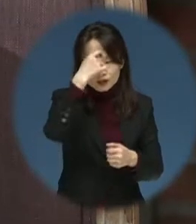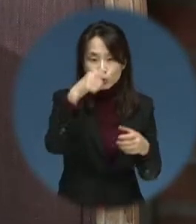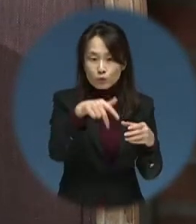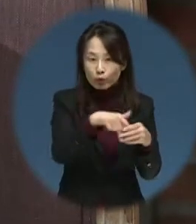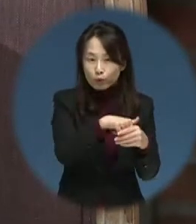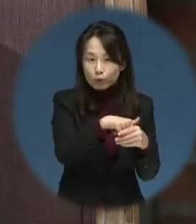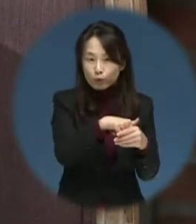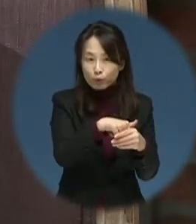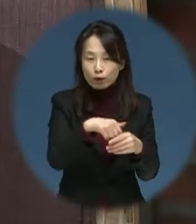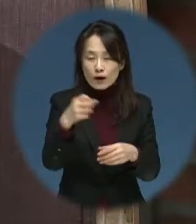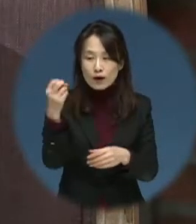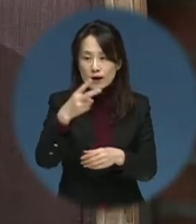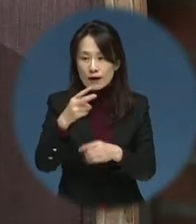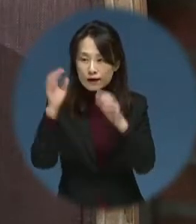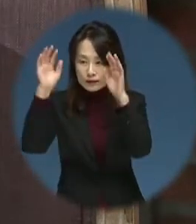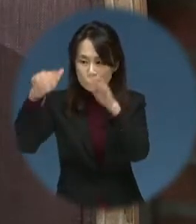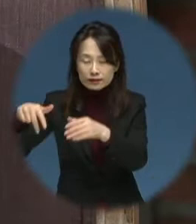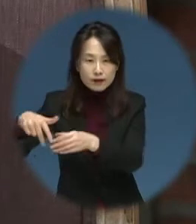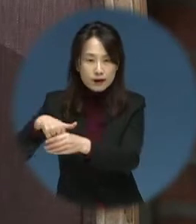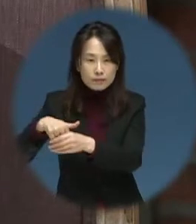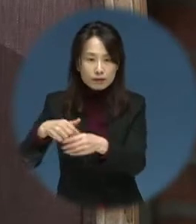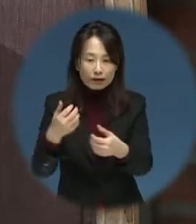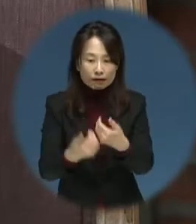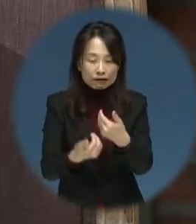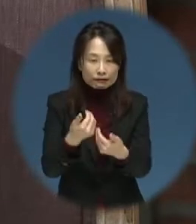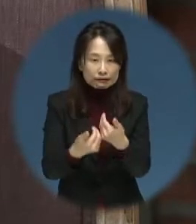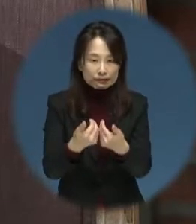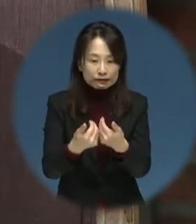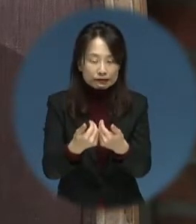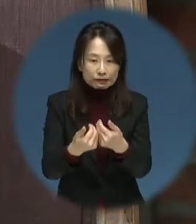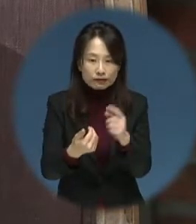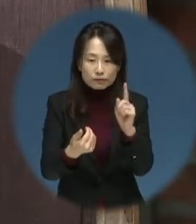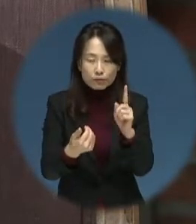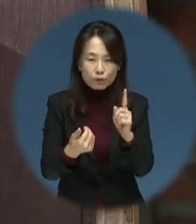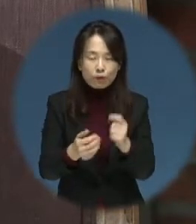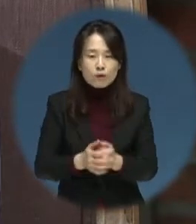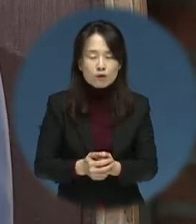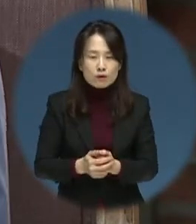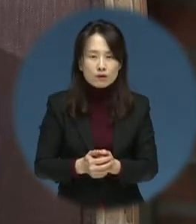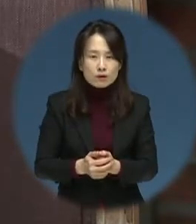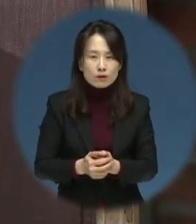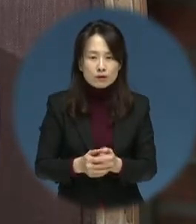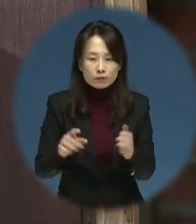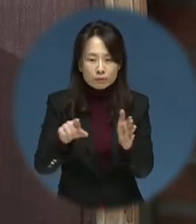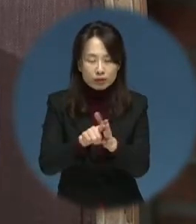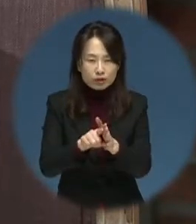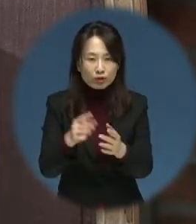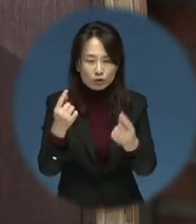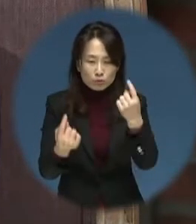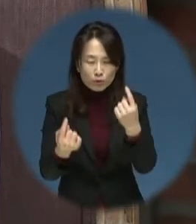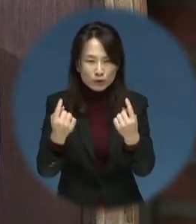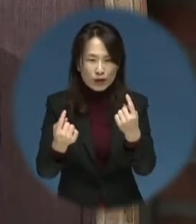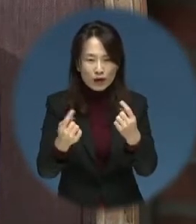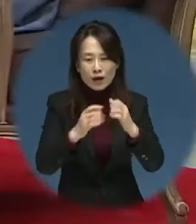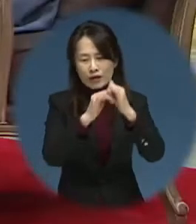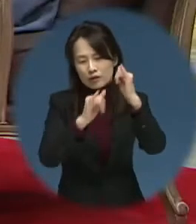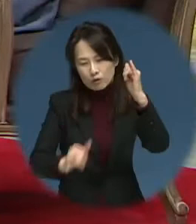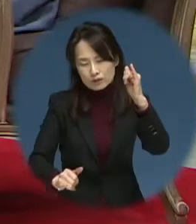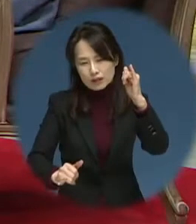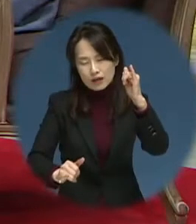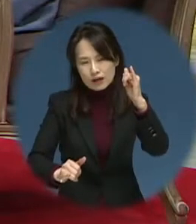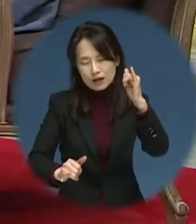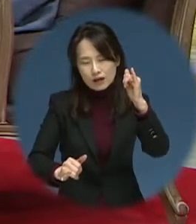기독교와 이슬람이 갈등하는 것은 어떤 교리보다는 이제 지배 피지배 역사적 트라우마